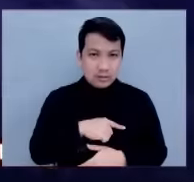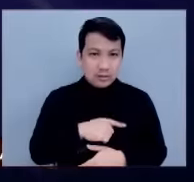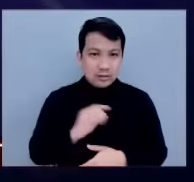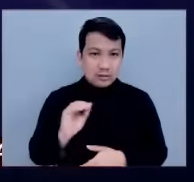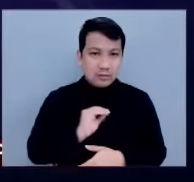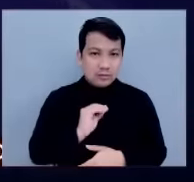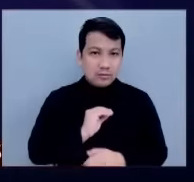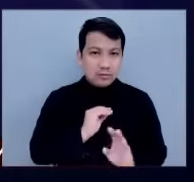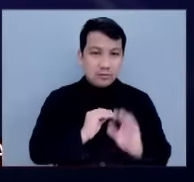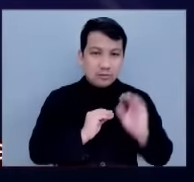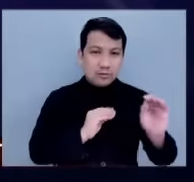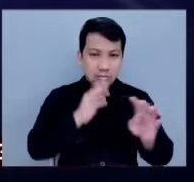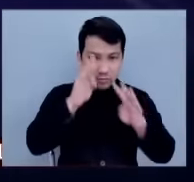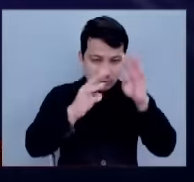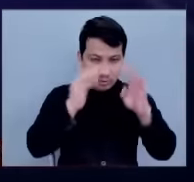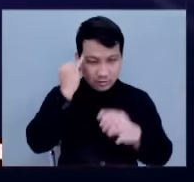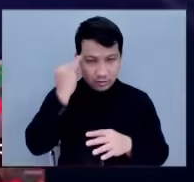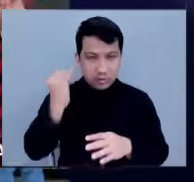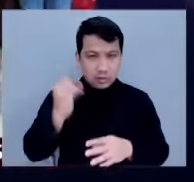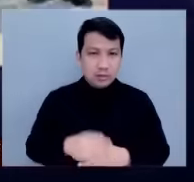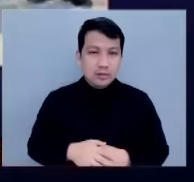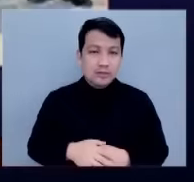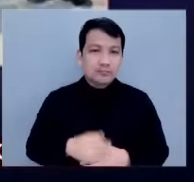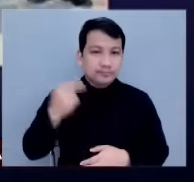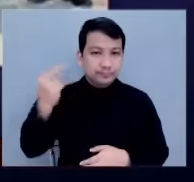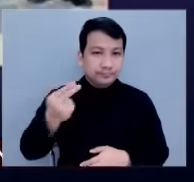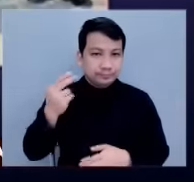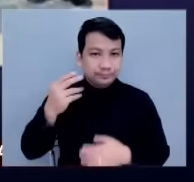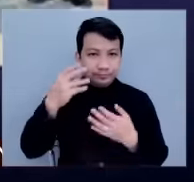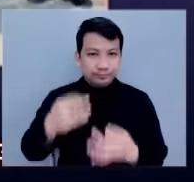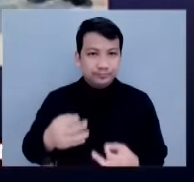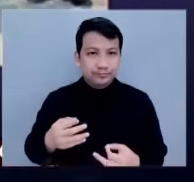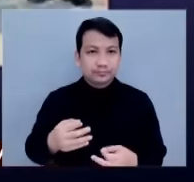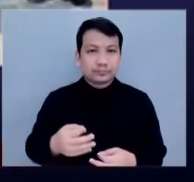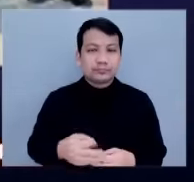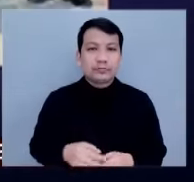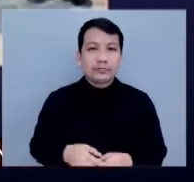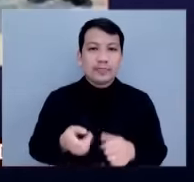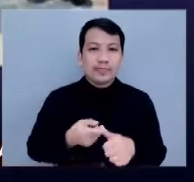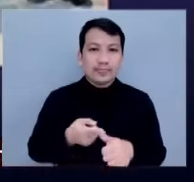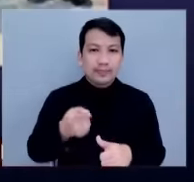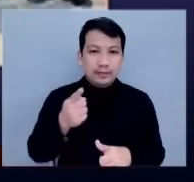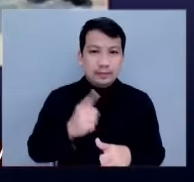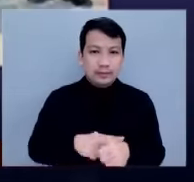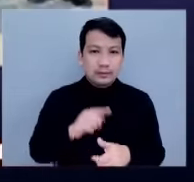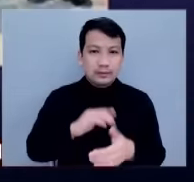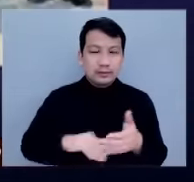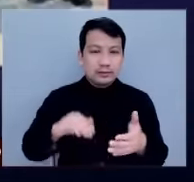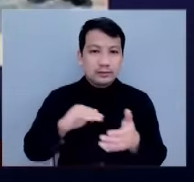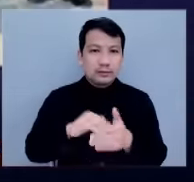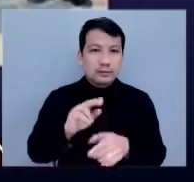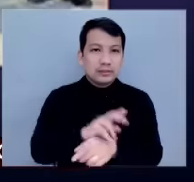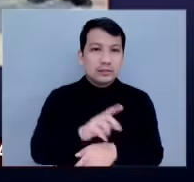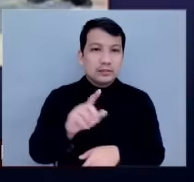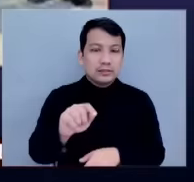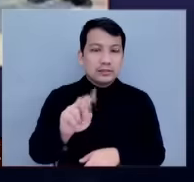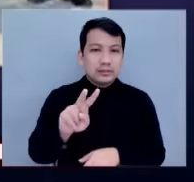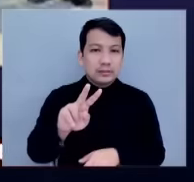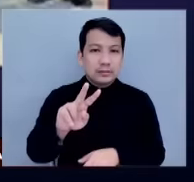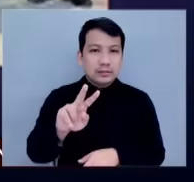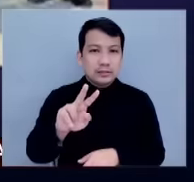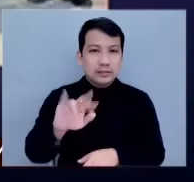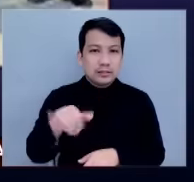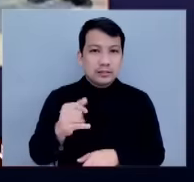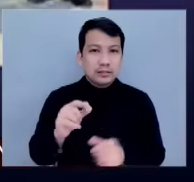creation. Kasunod na makasaysayang desisyon, for the first time again, ginamit na ng TVJ sa kanilang Facebook